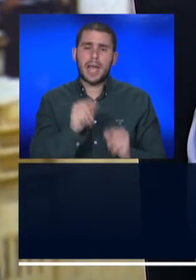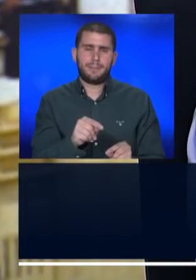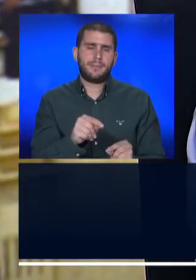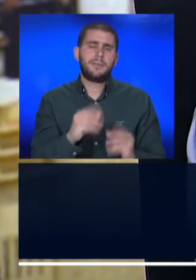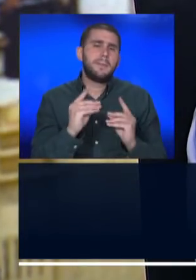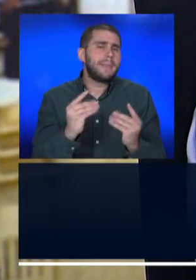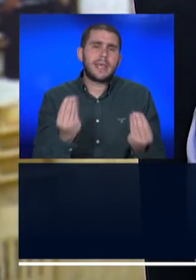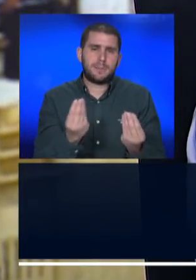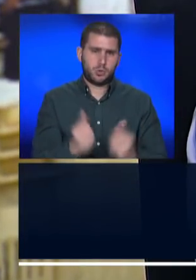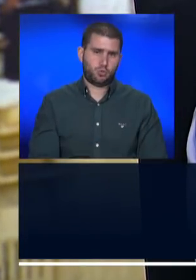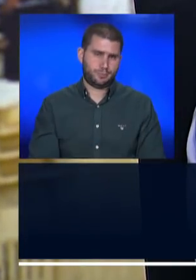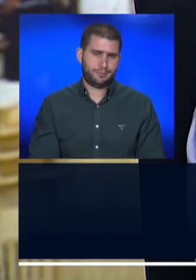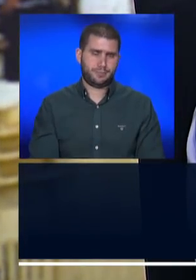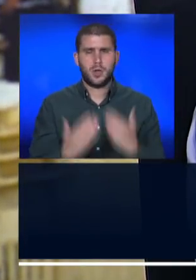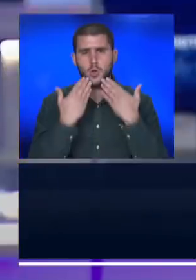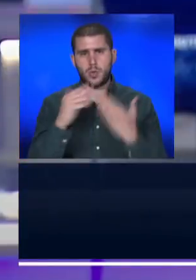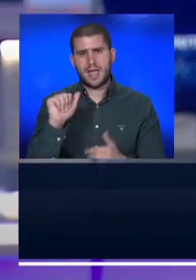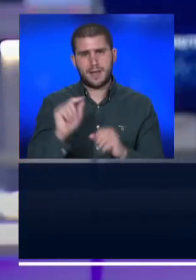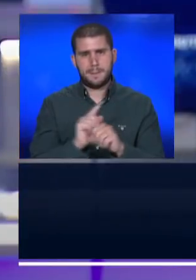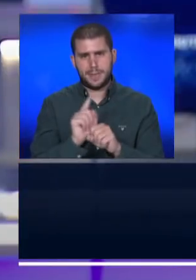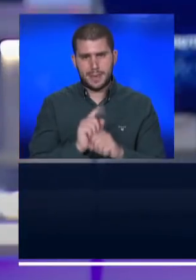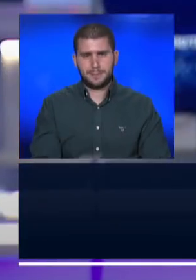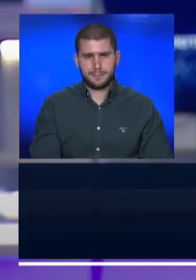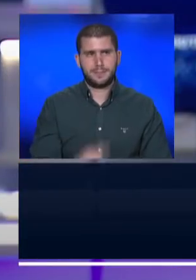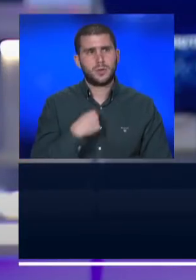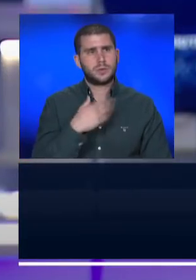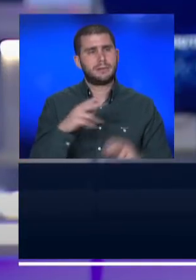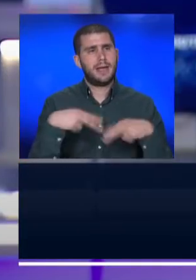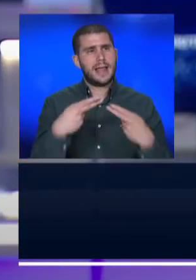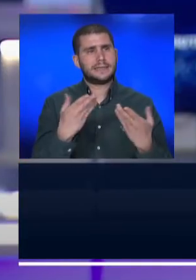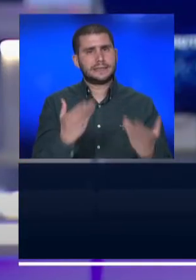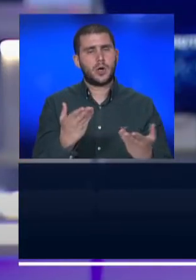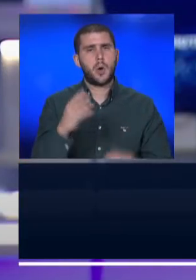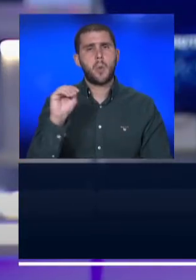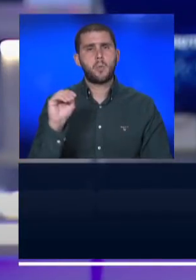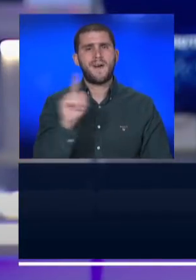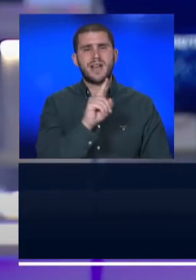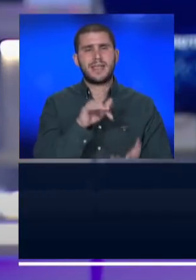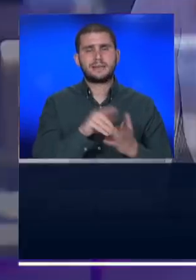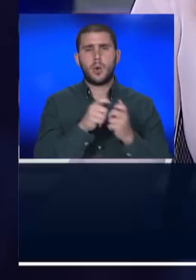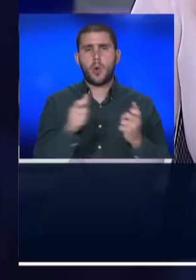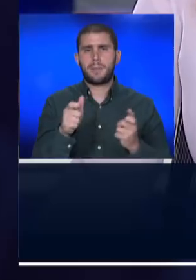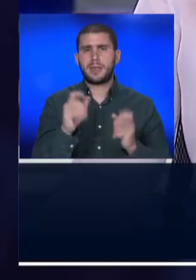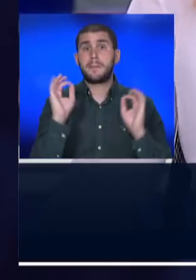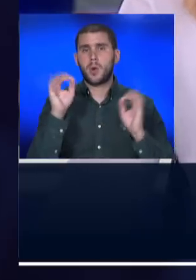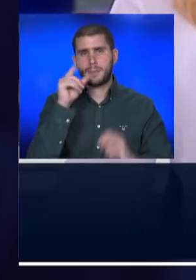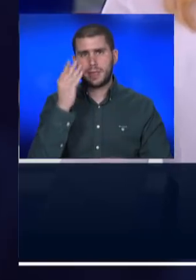אפרים, תודה בשלב הזה. אנחנו רוצים לחזור אליך, מואב ורדי, באולפן המיוחד שלנו בתל אביב.